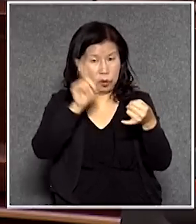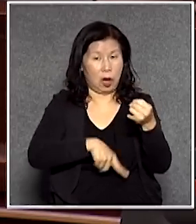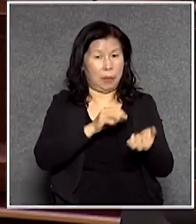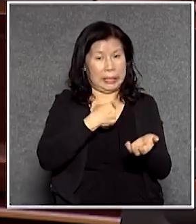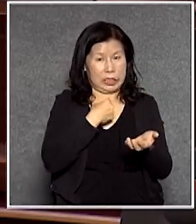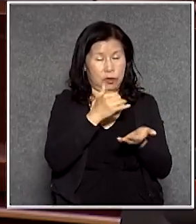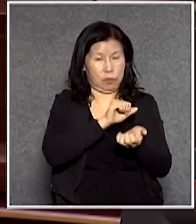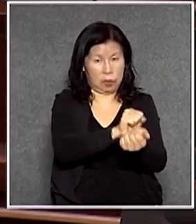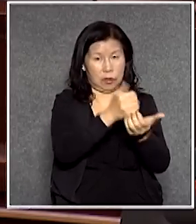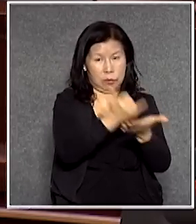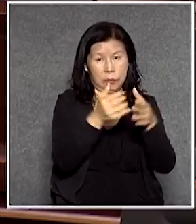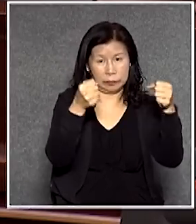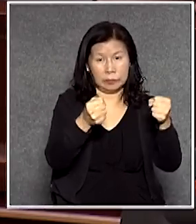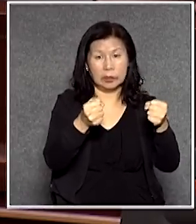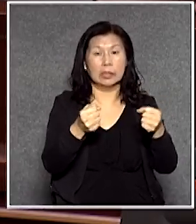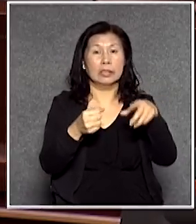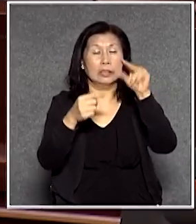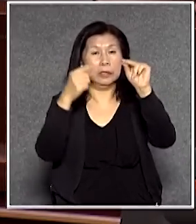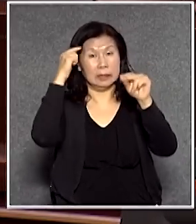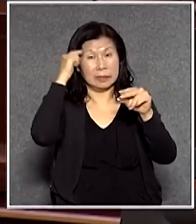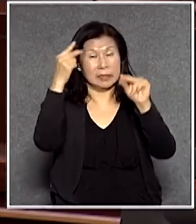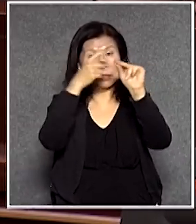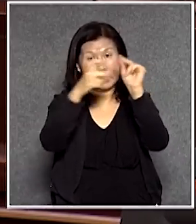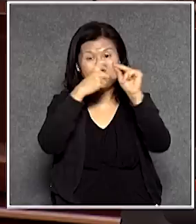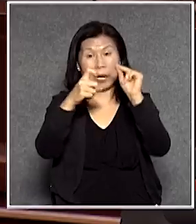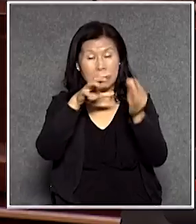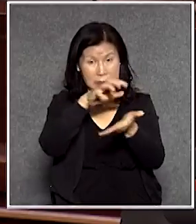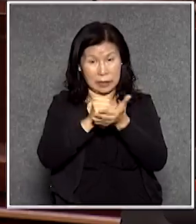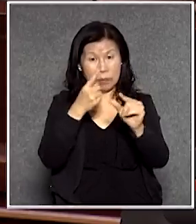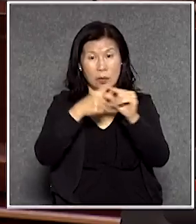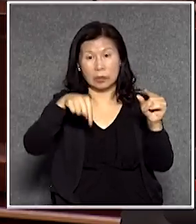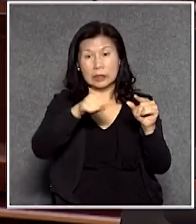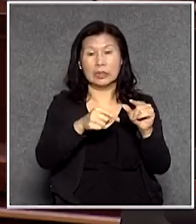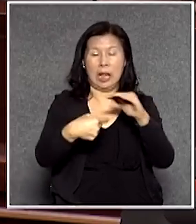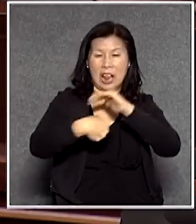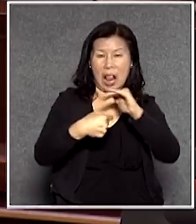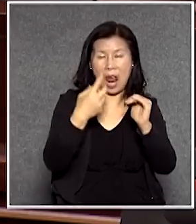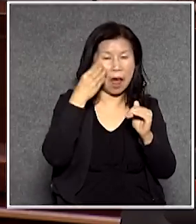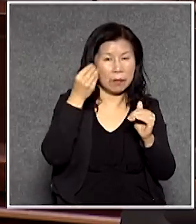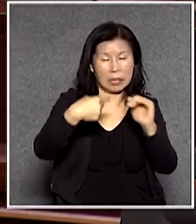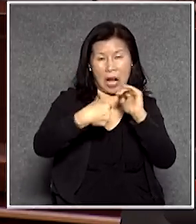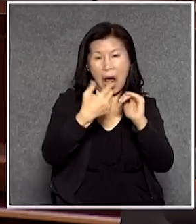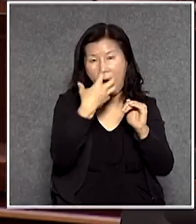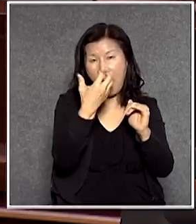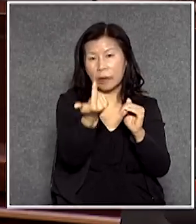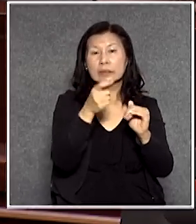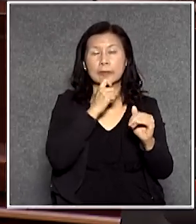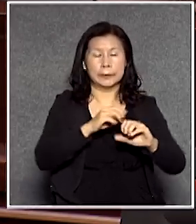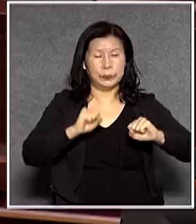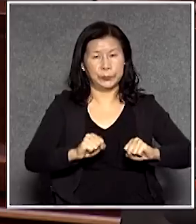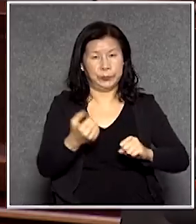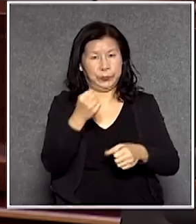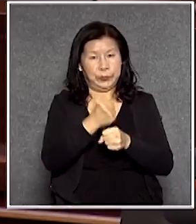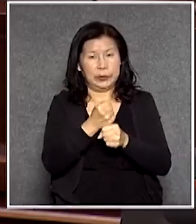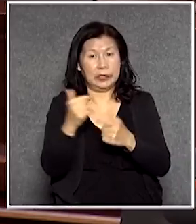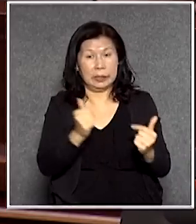而且在79日的佔中期間，警隊雖然受盡屈辱， 但是仍然盡忠職守。非法佔